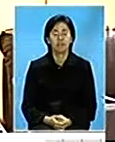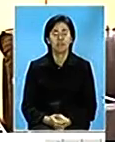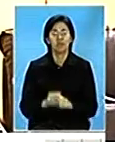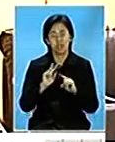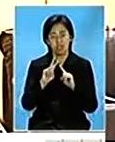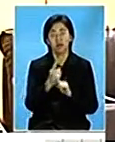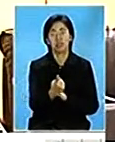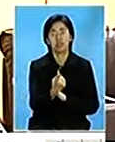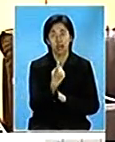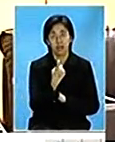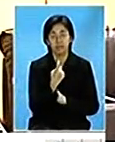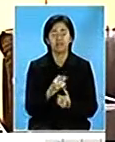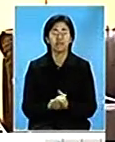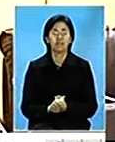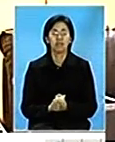า